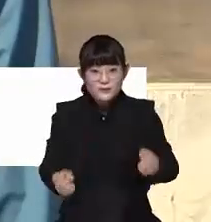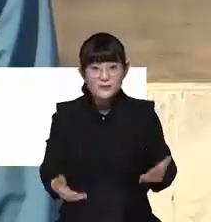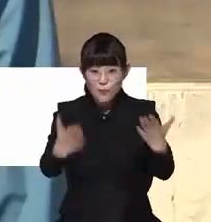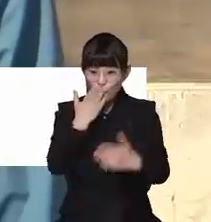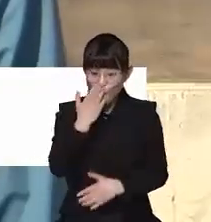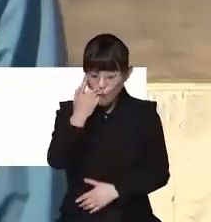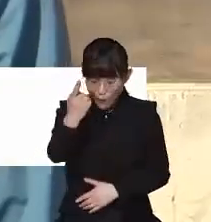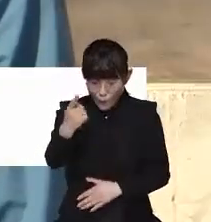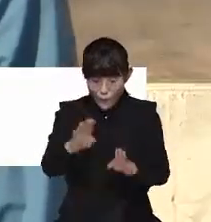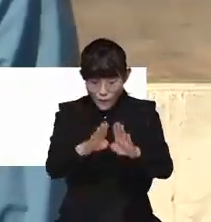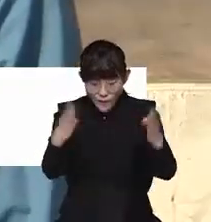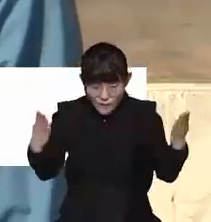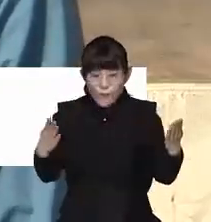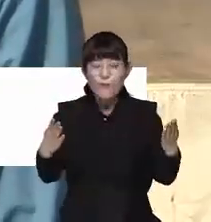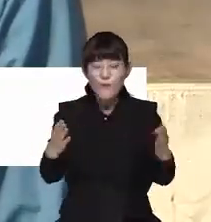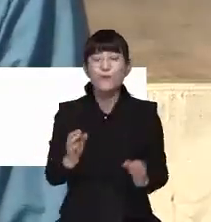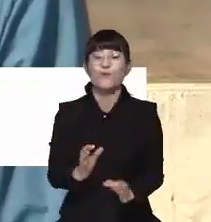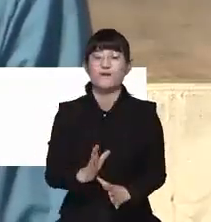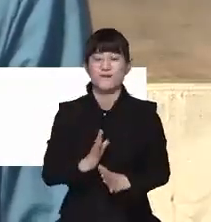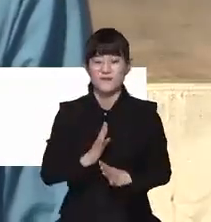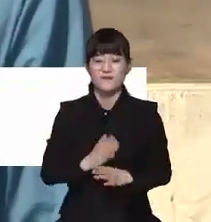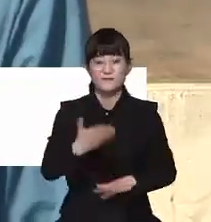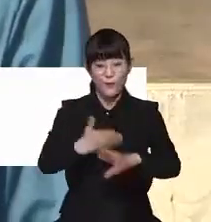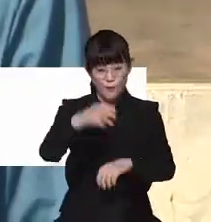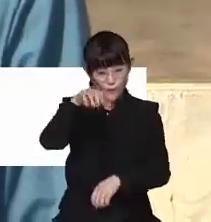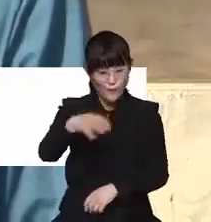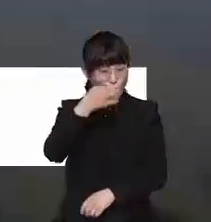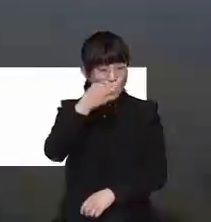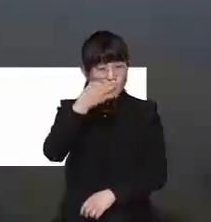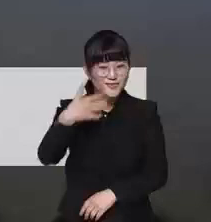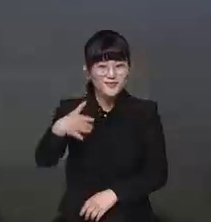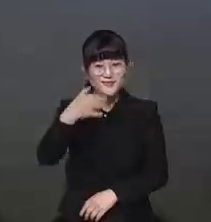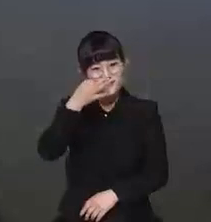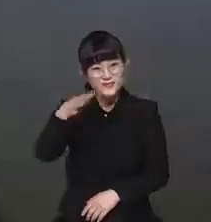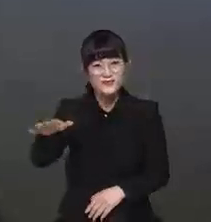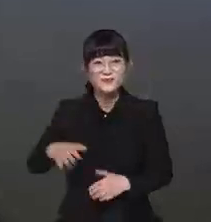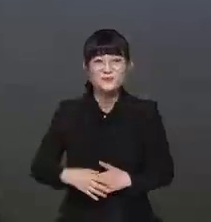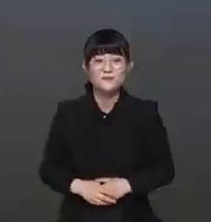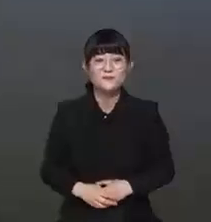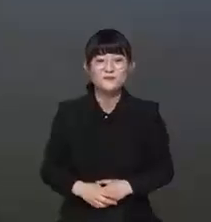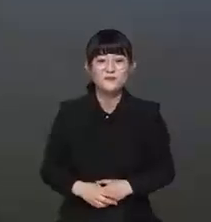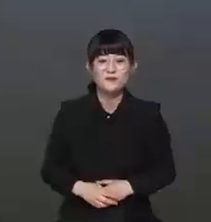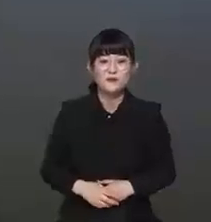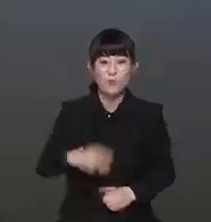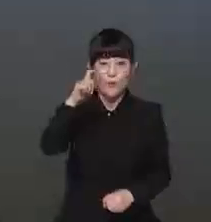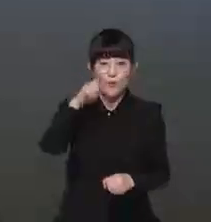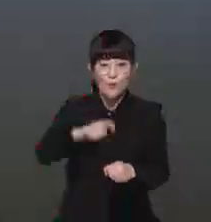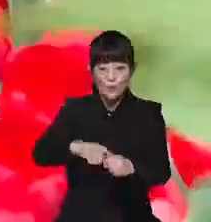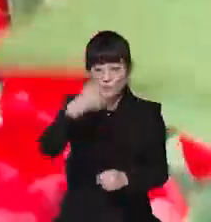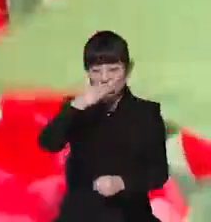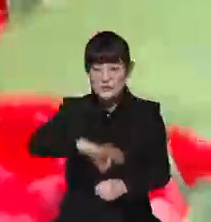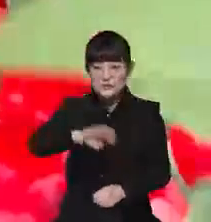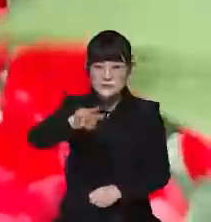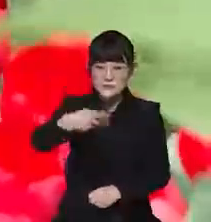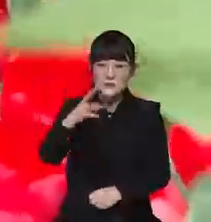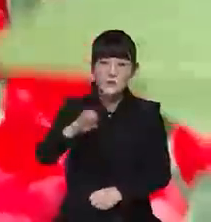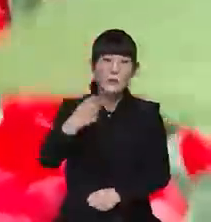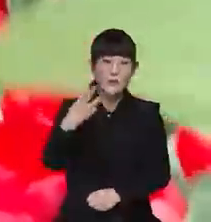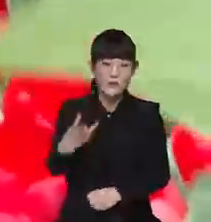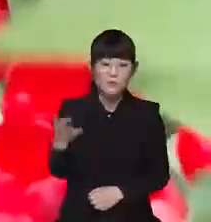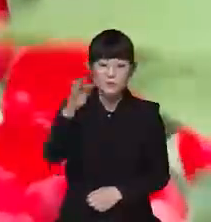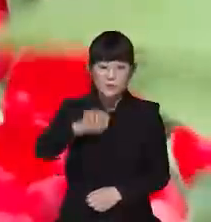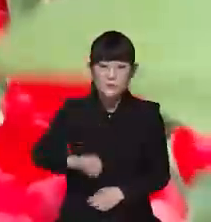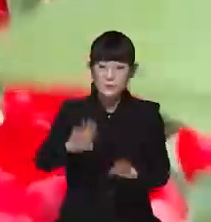순천에서 있다는 게 다른 지역에서 별로 보지 못한 것 같아요. 아주 좋습니다. 목표 수익금 253억 원 역시